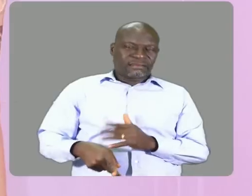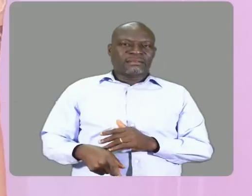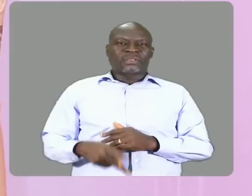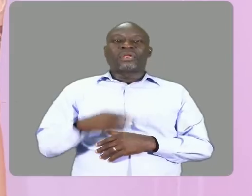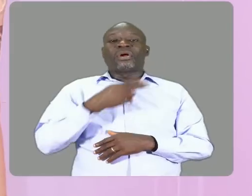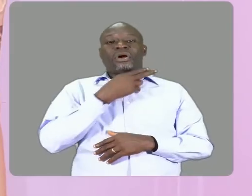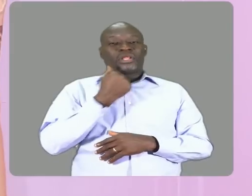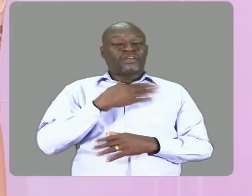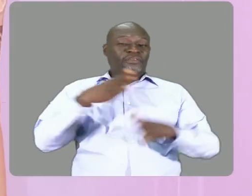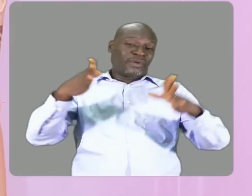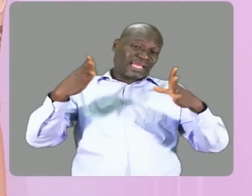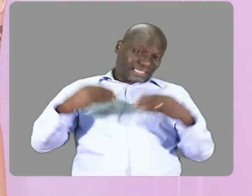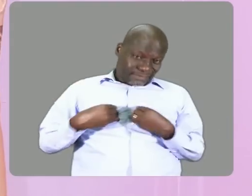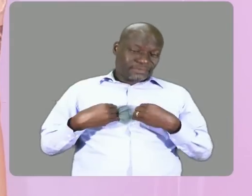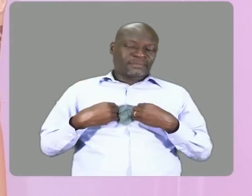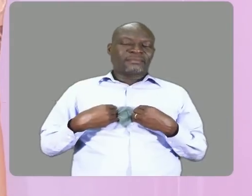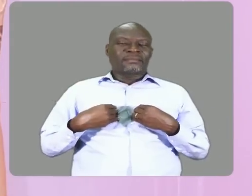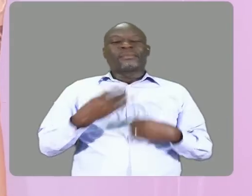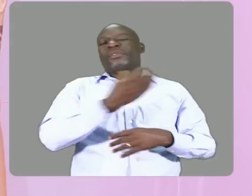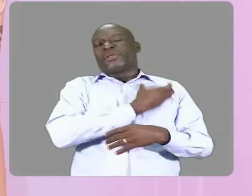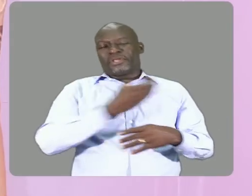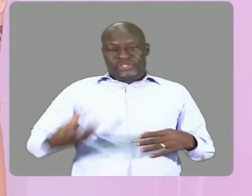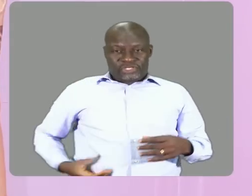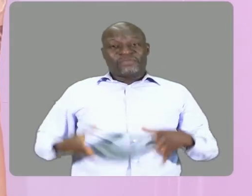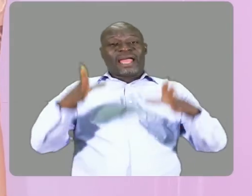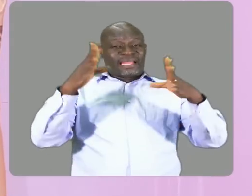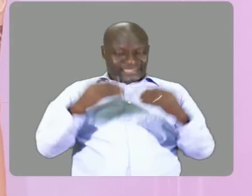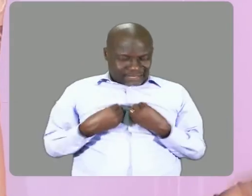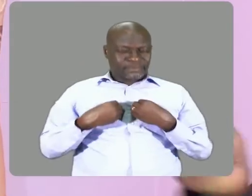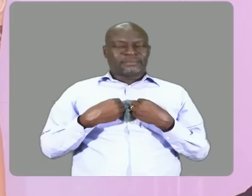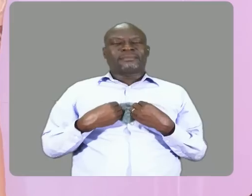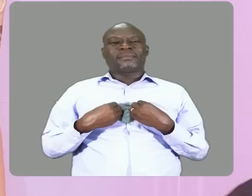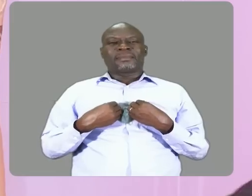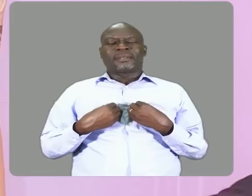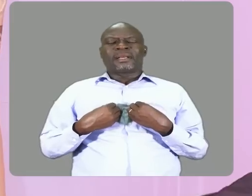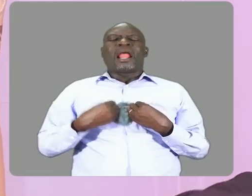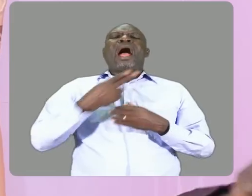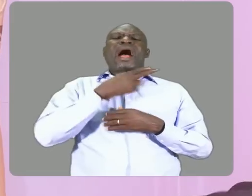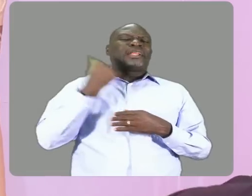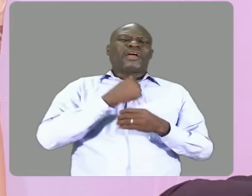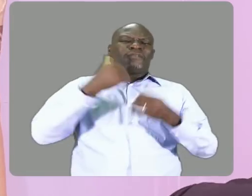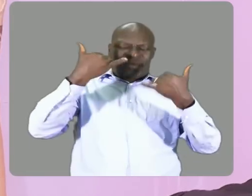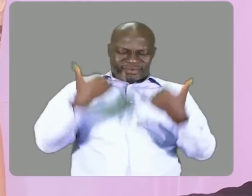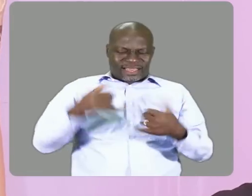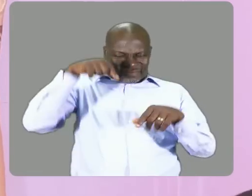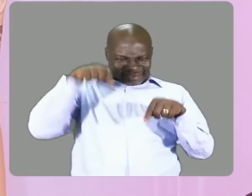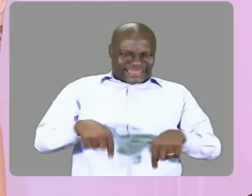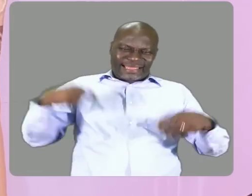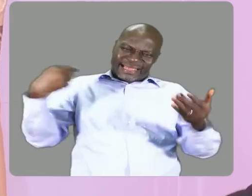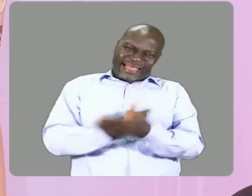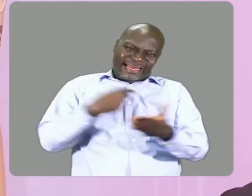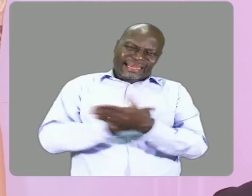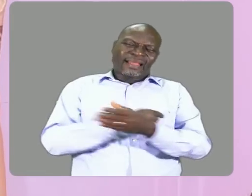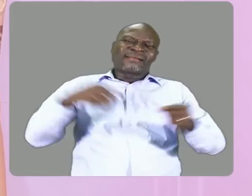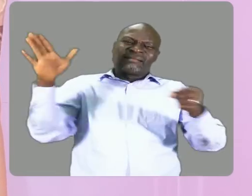osofo waje atumso okoye aduro wo hene waje atumso okoye aduro asofo aye gana ma mo bugiji wo